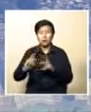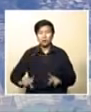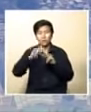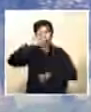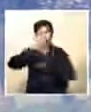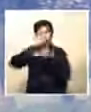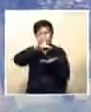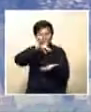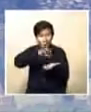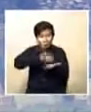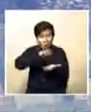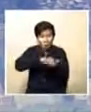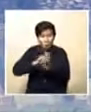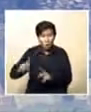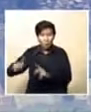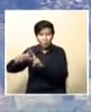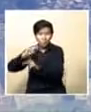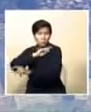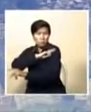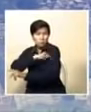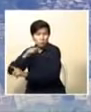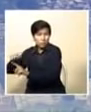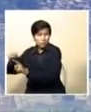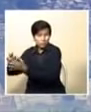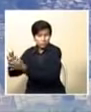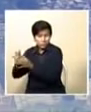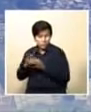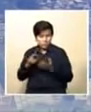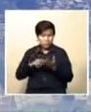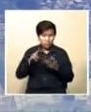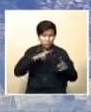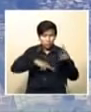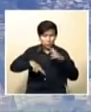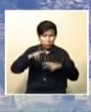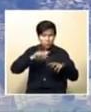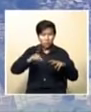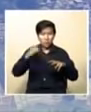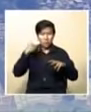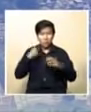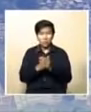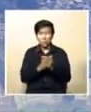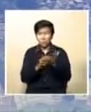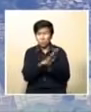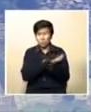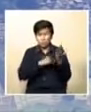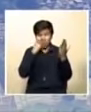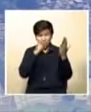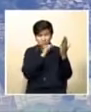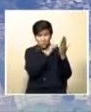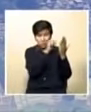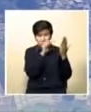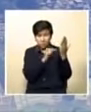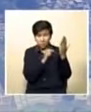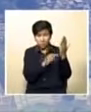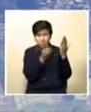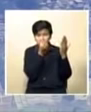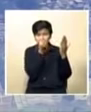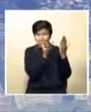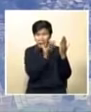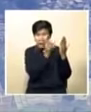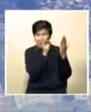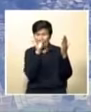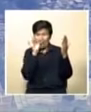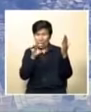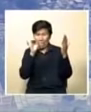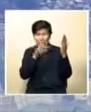ได้ปิดการเข้าออกจังหวัดมาแล้วนะครับแล้วก็ดำเนินการต่อเนื่องที่ผ่านมาก็มีเราปิดทางบกทั้งหมด